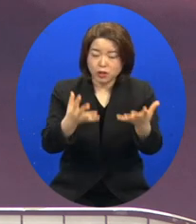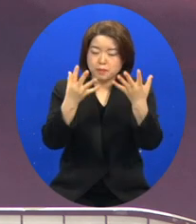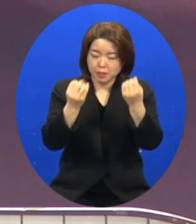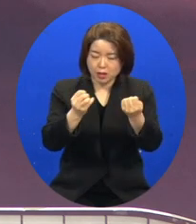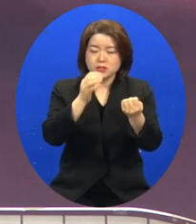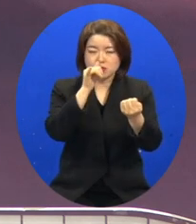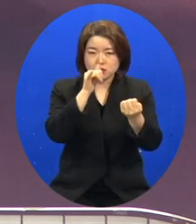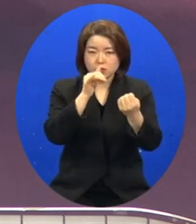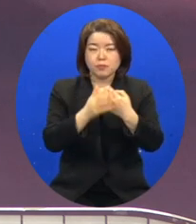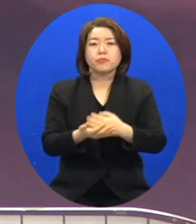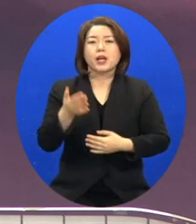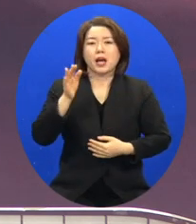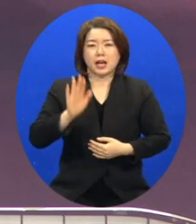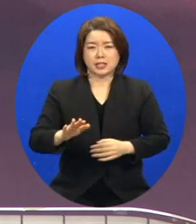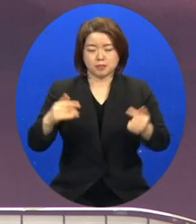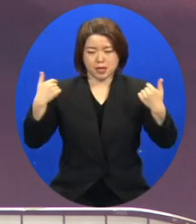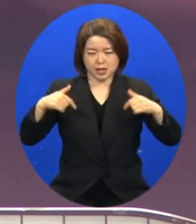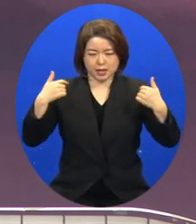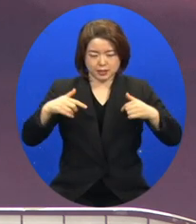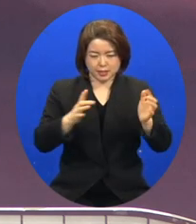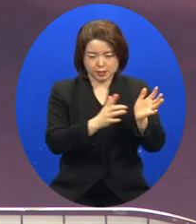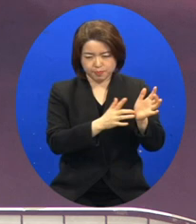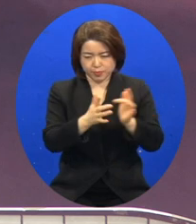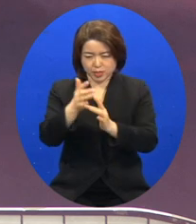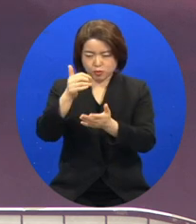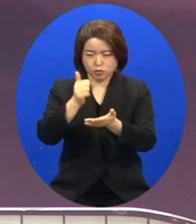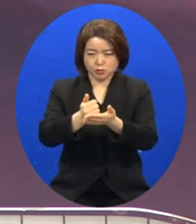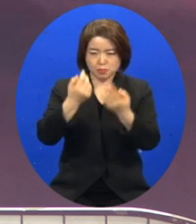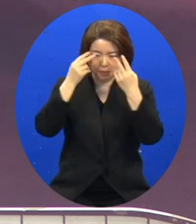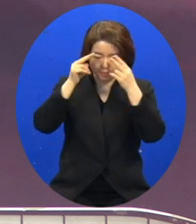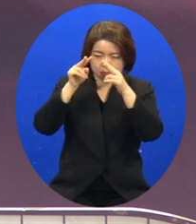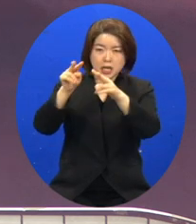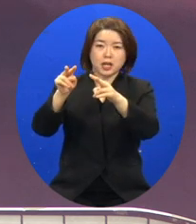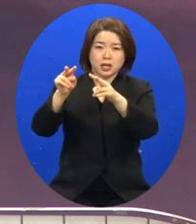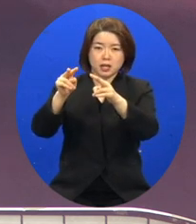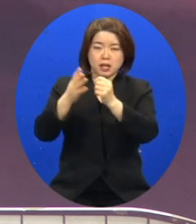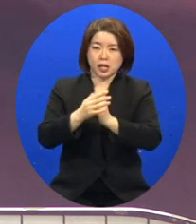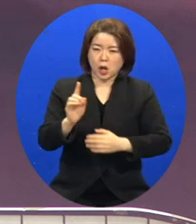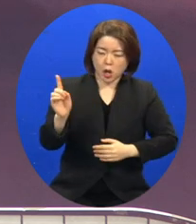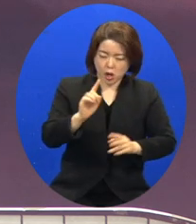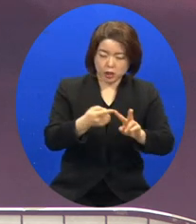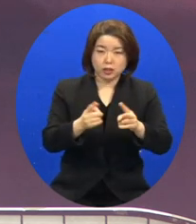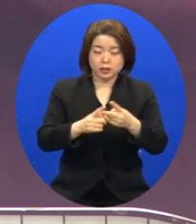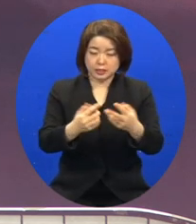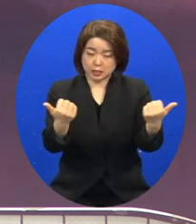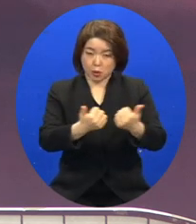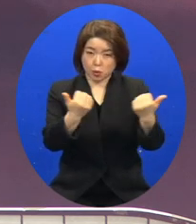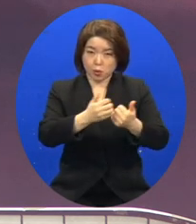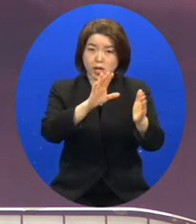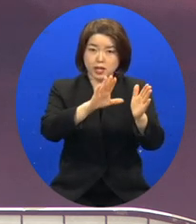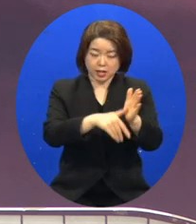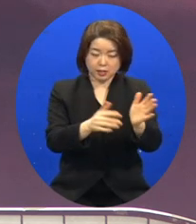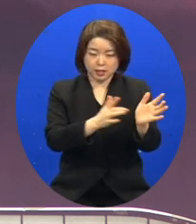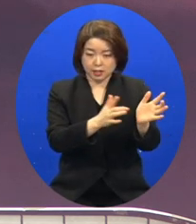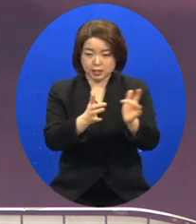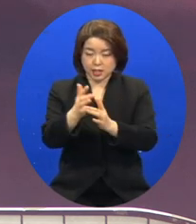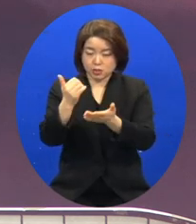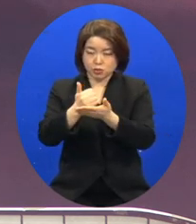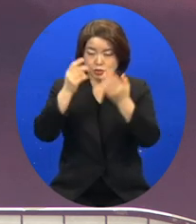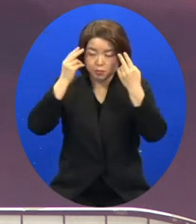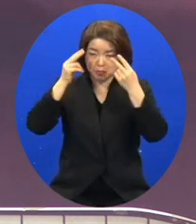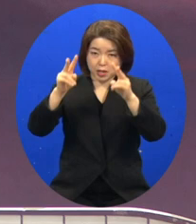그러나 항상 예수님만 우리 바라봅시다 그래서 어떻든지 회의 하면서 예수님만 바라보기 위해서